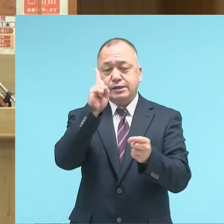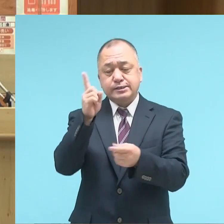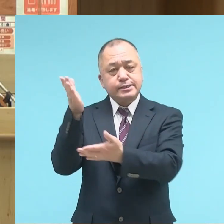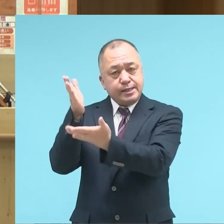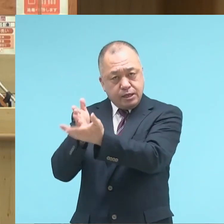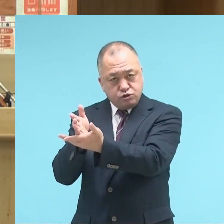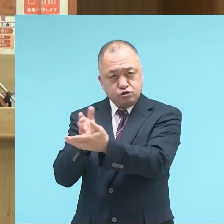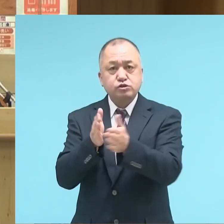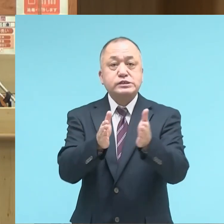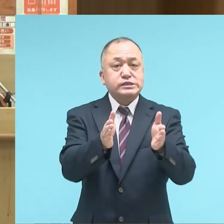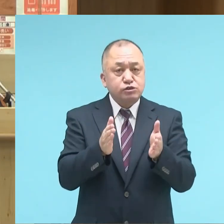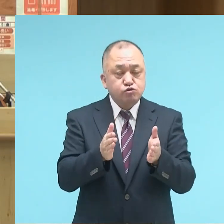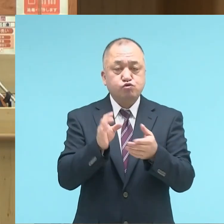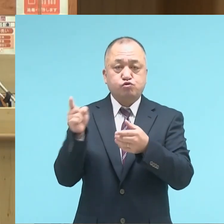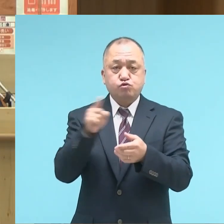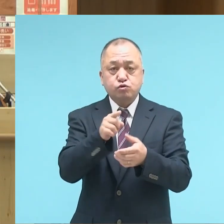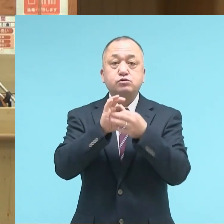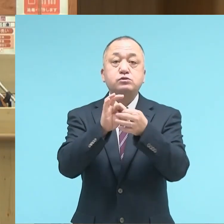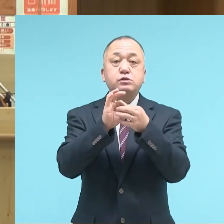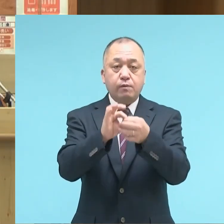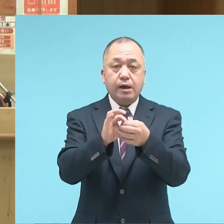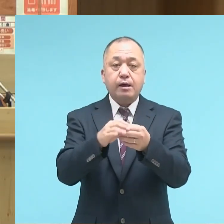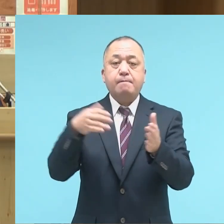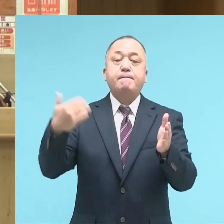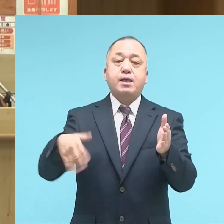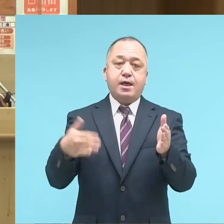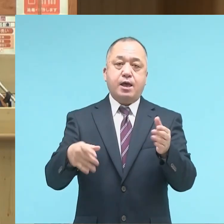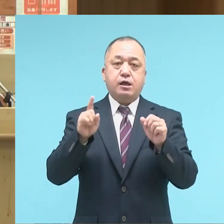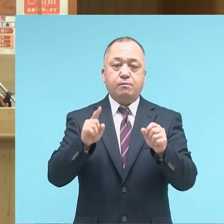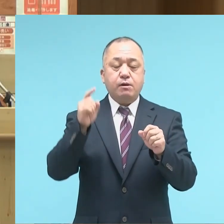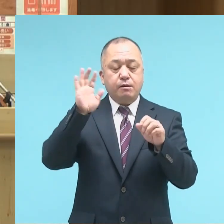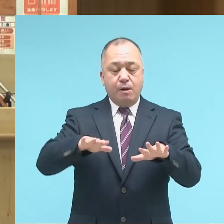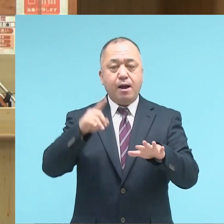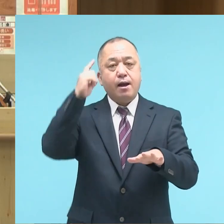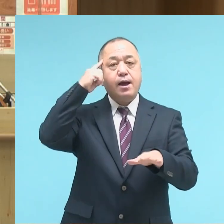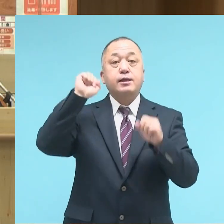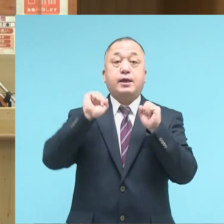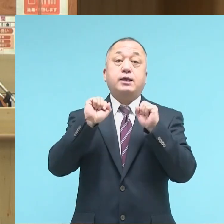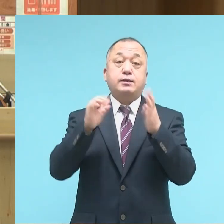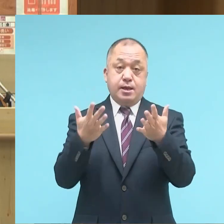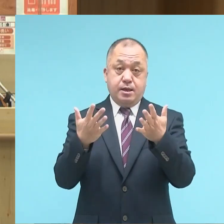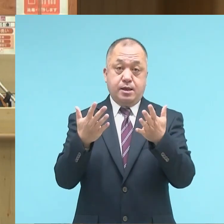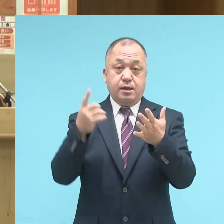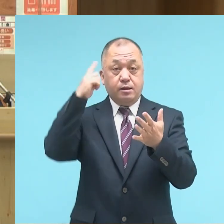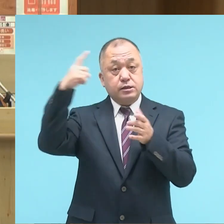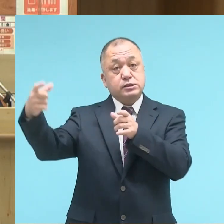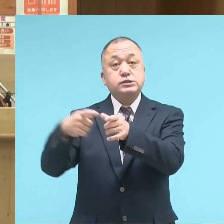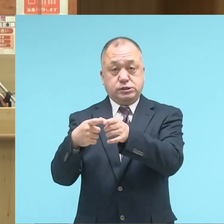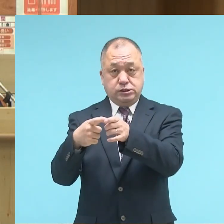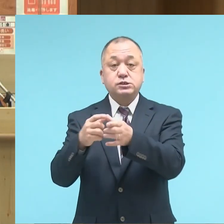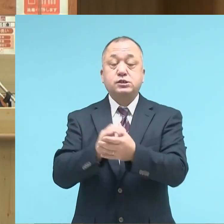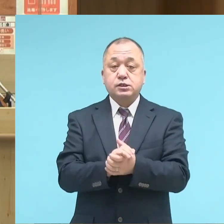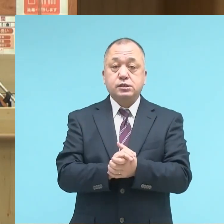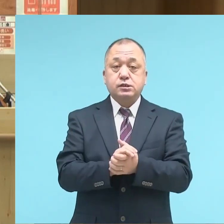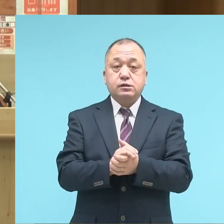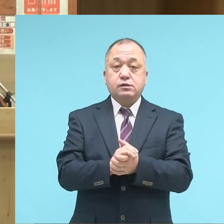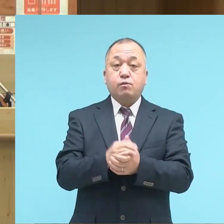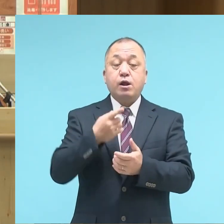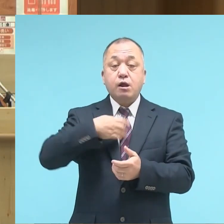粛を呼びかけていこうということについては、考えていないという見解でございました。我々としてもそういった市中感染